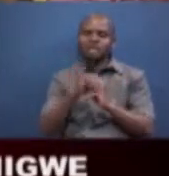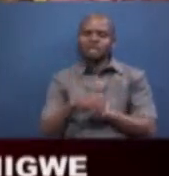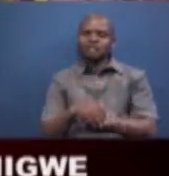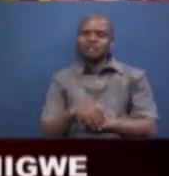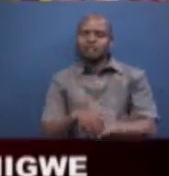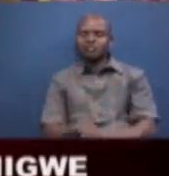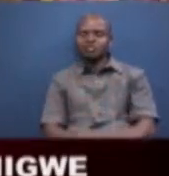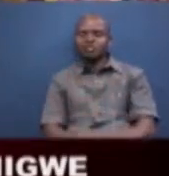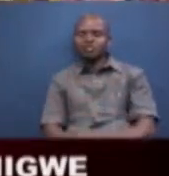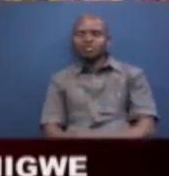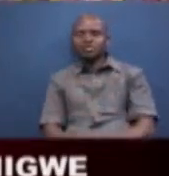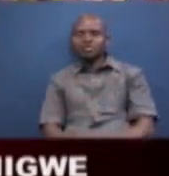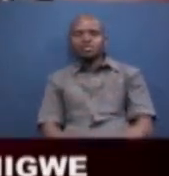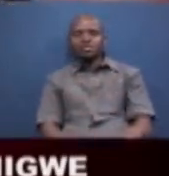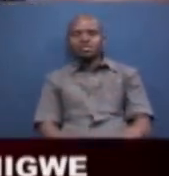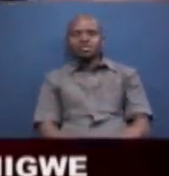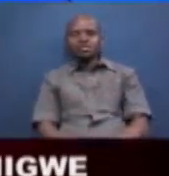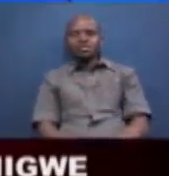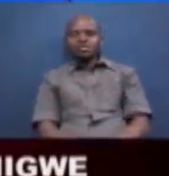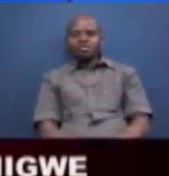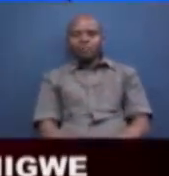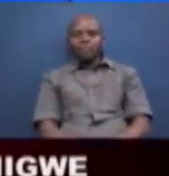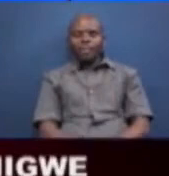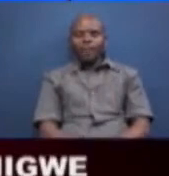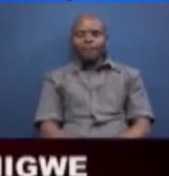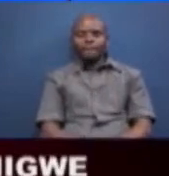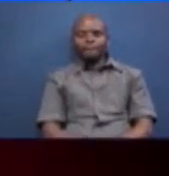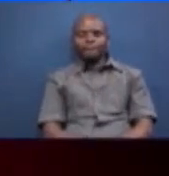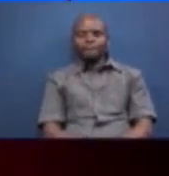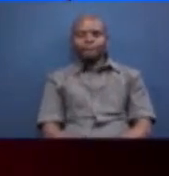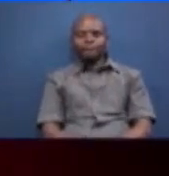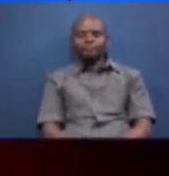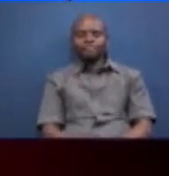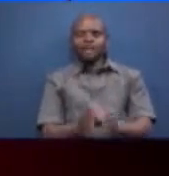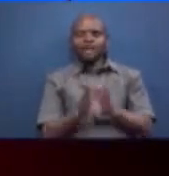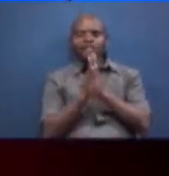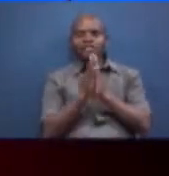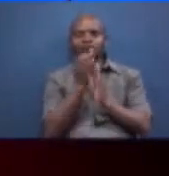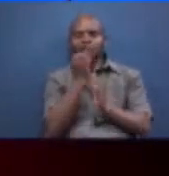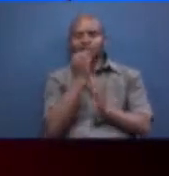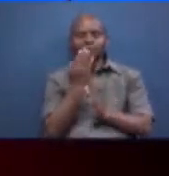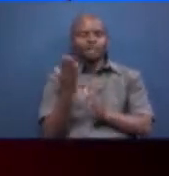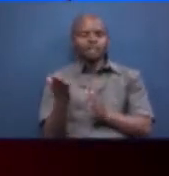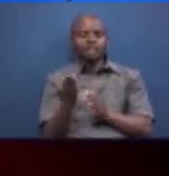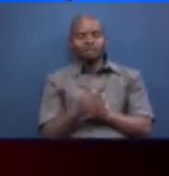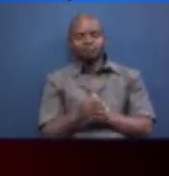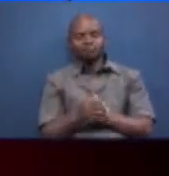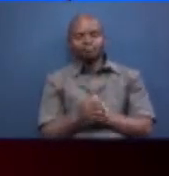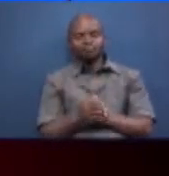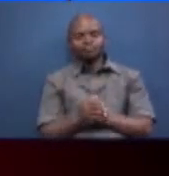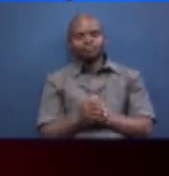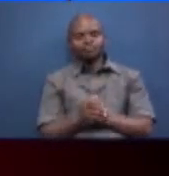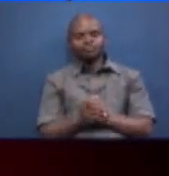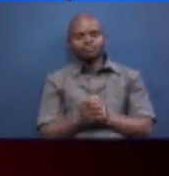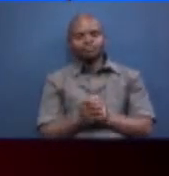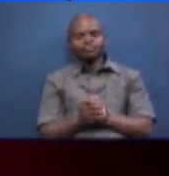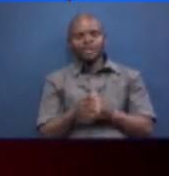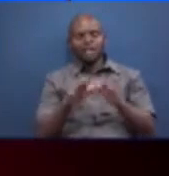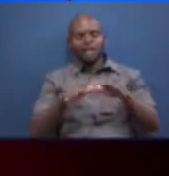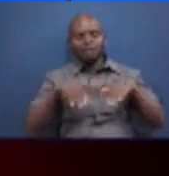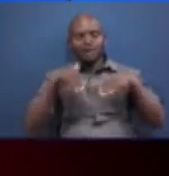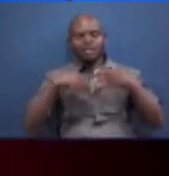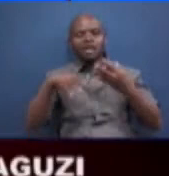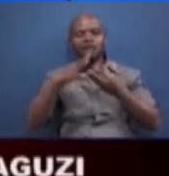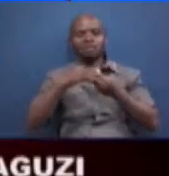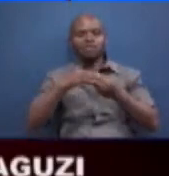Mwajabu Hoza, Channel 10, Buhigwe, Kigoma. Asante Mwajabu Hoza kwa taarifa hiyo. Baraza